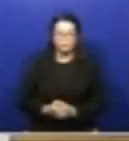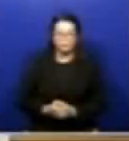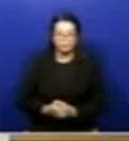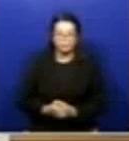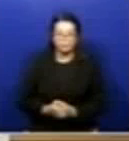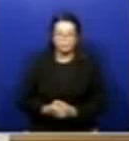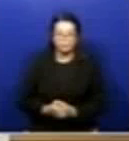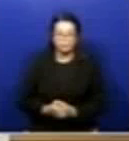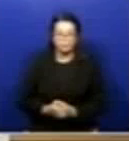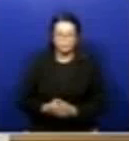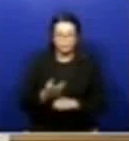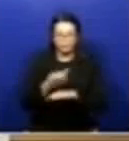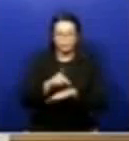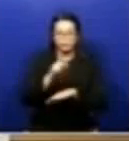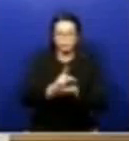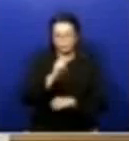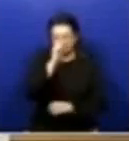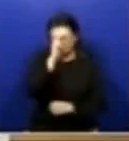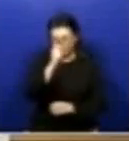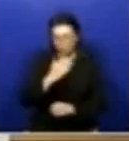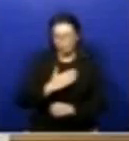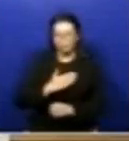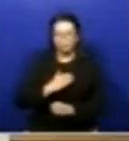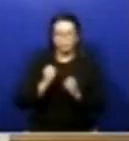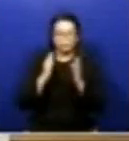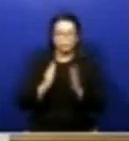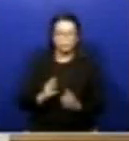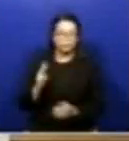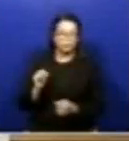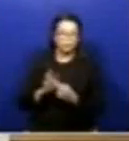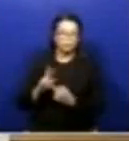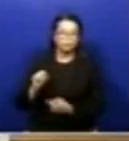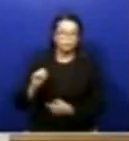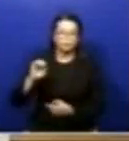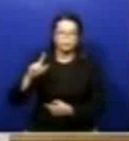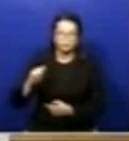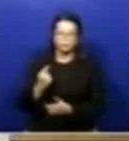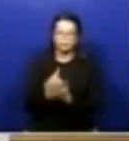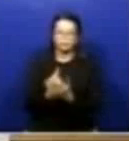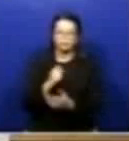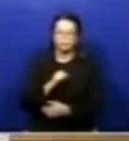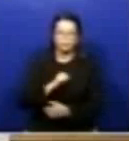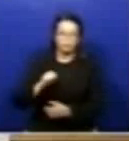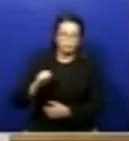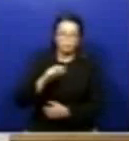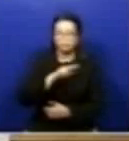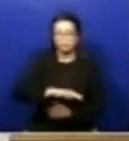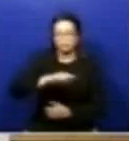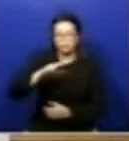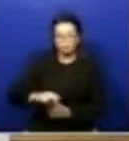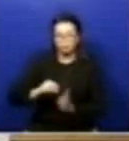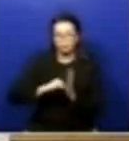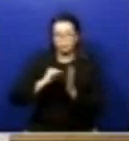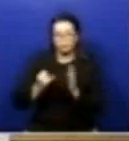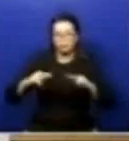ท่านประธานที่เคารพครับผมครูมานิตสังพุ่มสมาชิกสภาผู้แทนราษฎรพรรคเพื่อไทยจากจังหวัดสุ